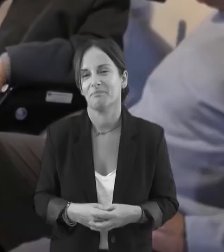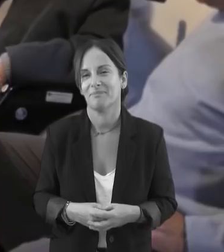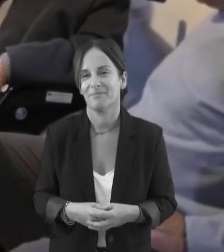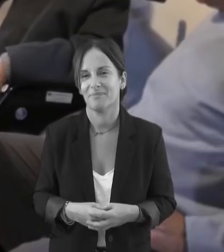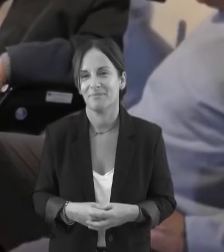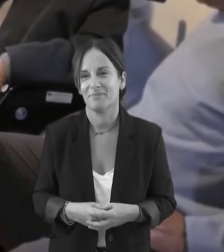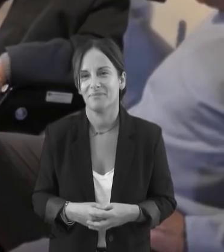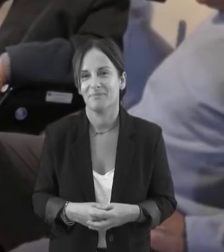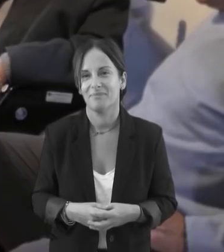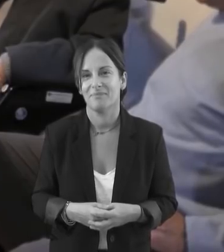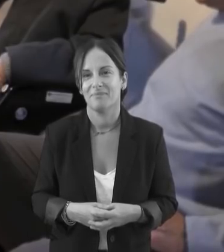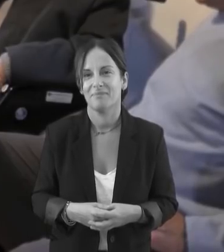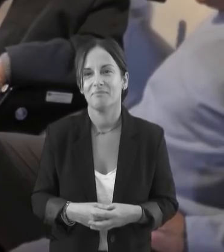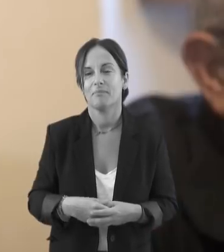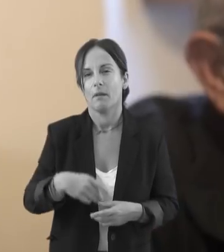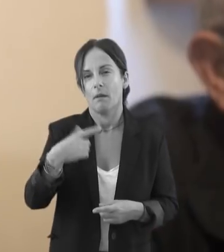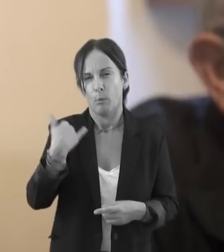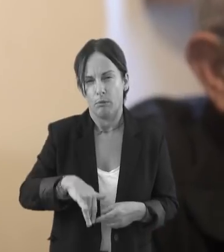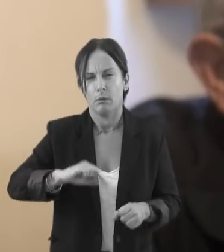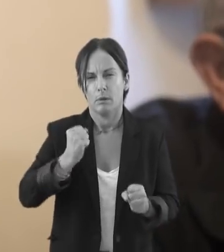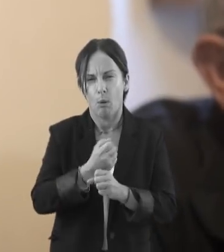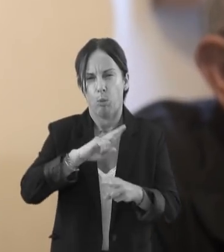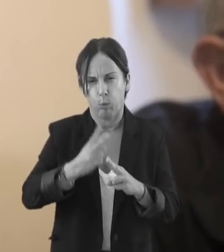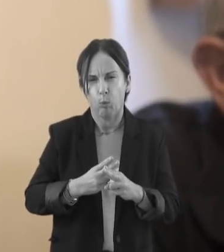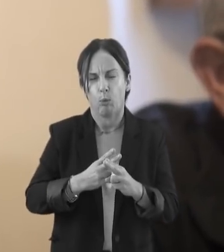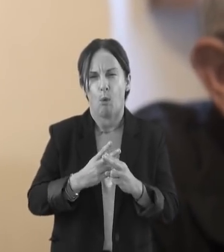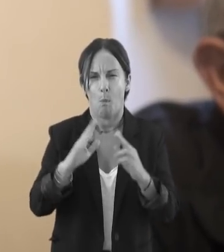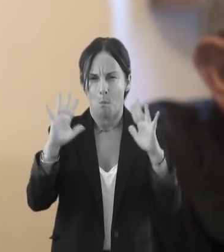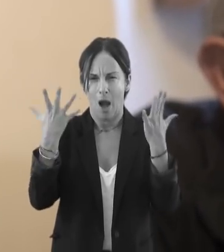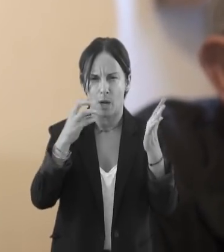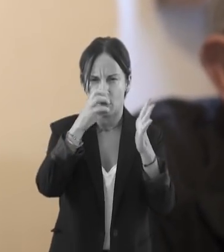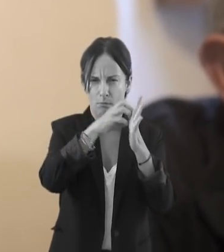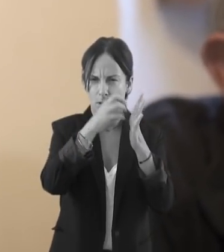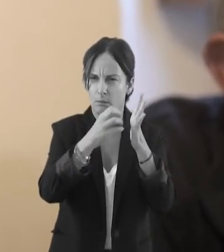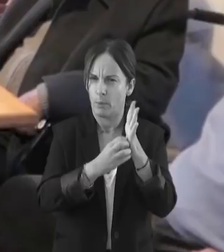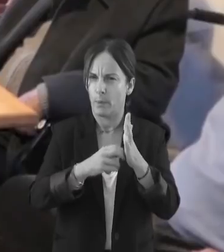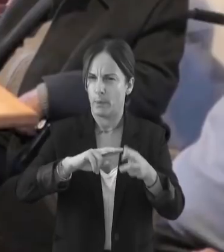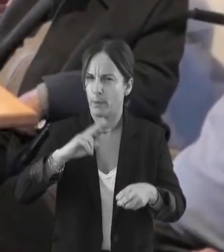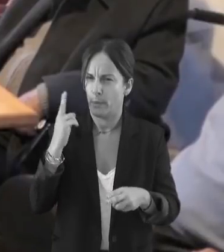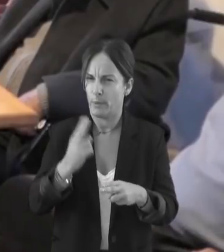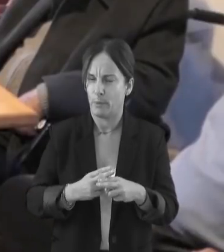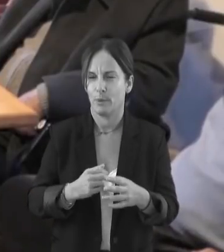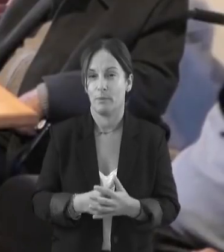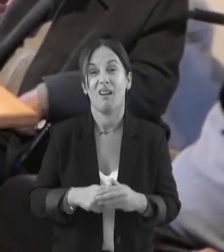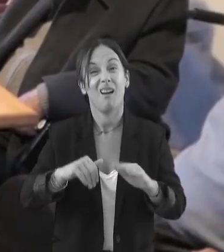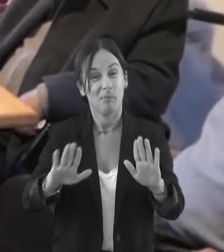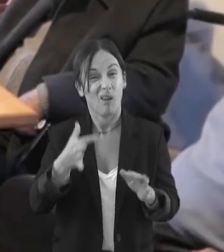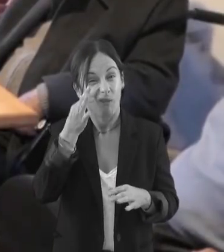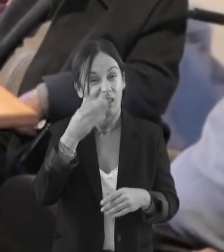persona que... Has ajudat a gent. Has ajudat a qualcú, és a... A guanyar-se les sopes. Exacte. Hombre, jo els primers anys va ser quan vaig passar més